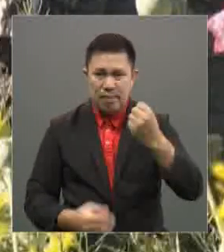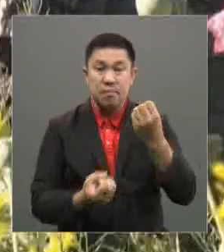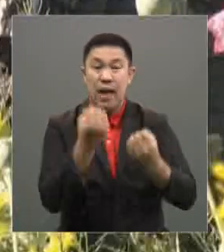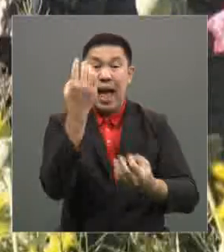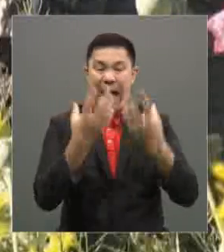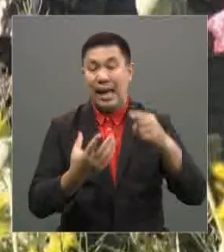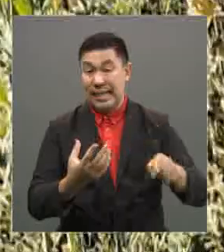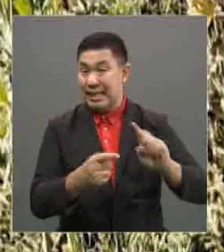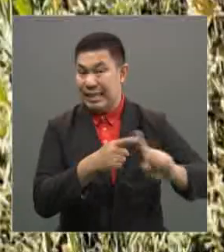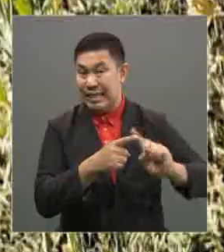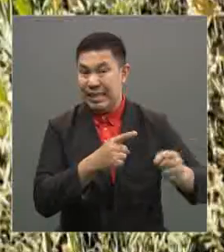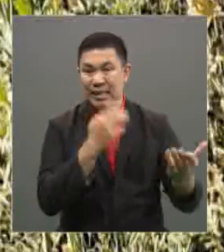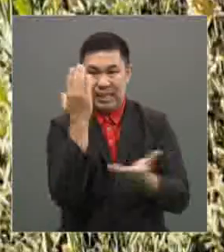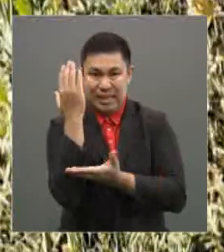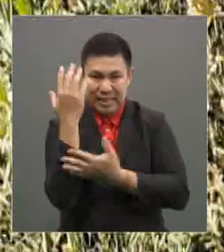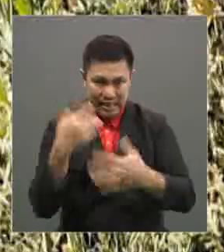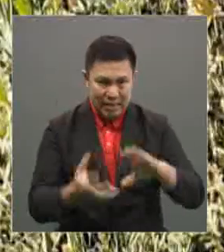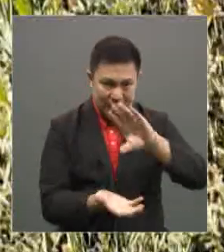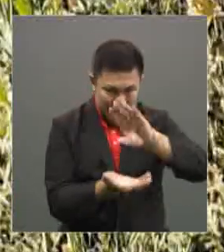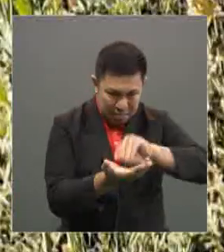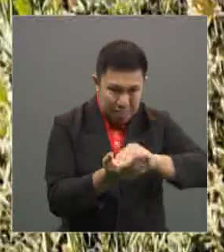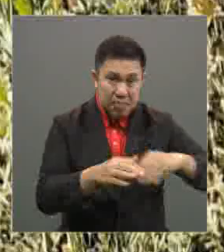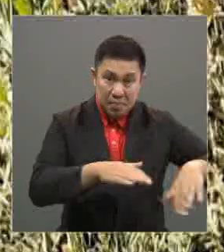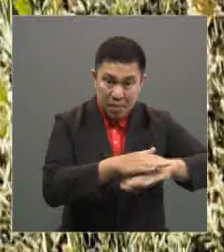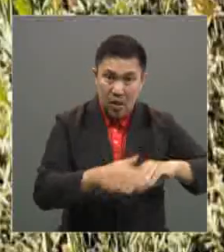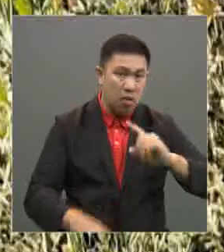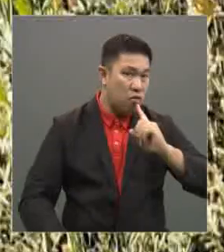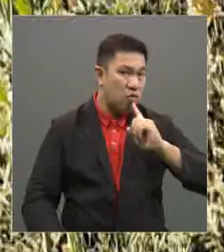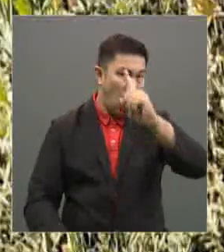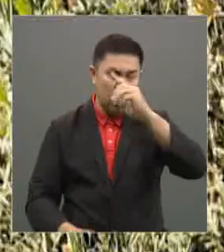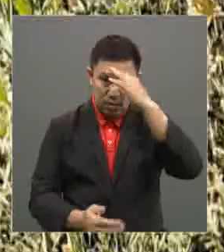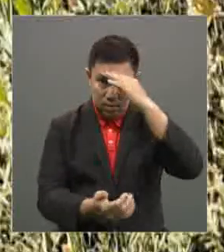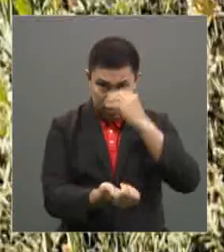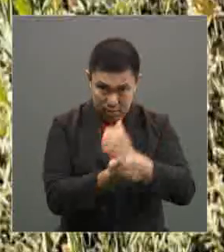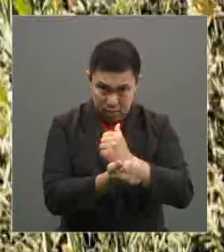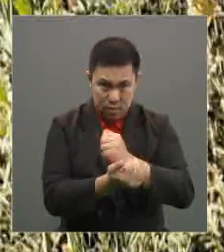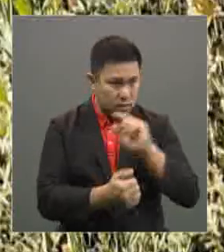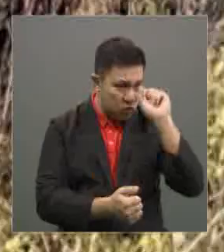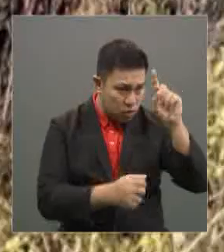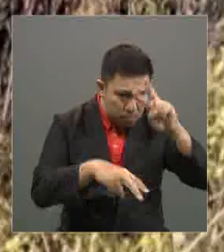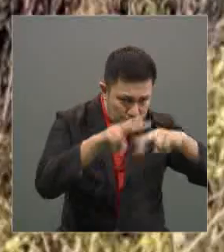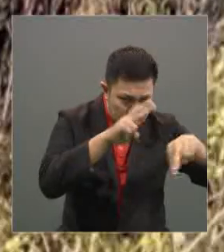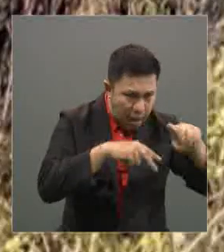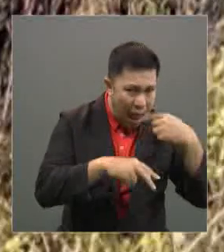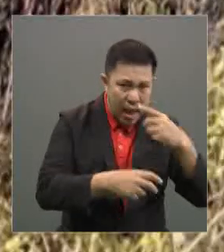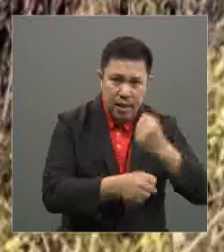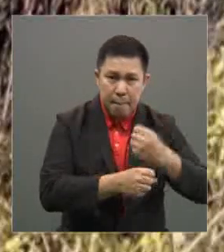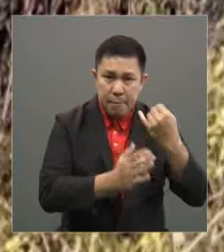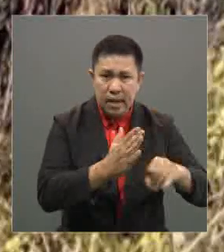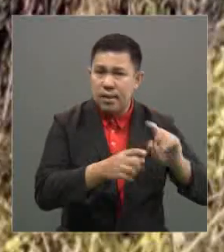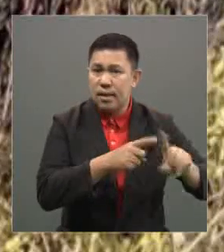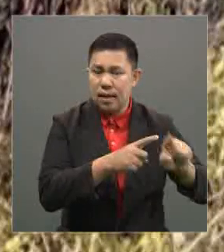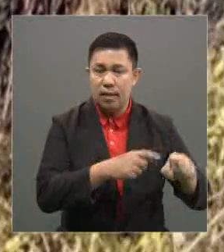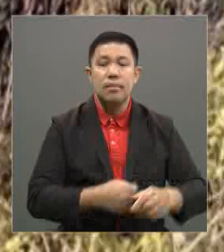ถูกแผ่วถางทั้งหมดรวมถึงเก็บรวบรวมพยานหลักฐานเข้าแจ้งความร้องทุกข์กับตำรวจเพื่อให้เร่งสืบสวนติดตามหาตัวผู้กระทำ